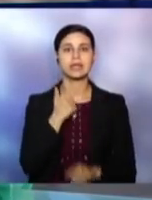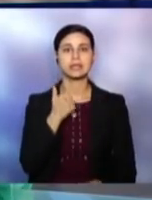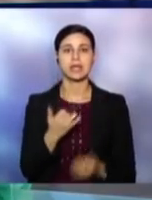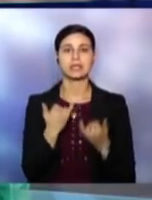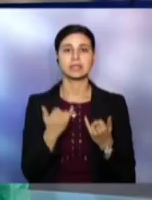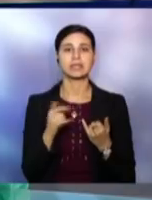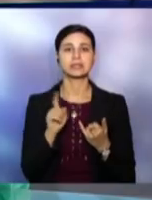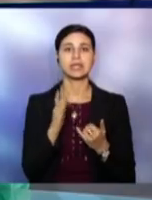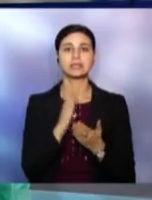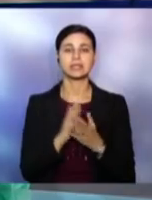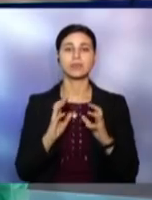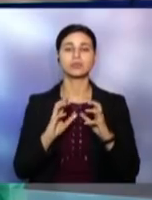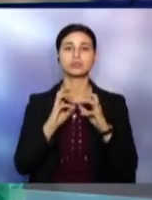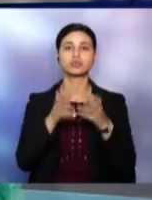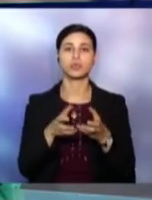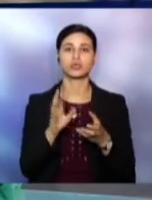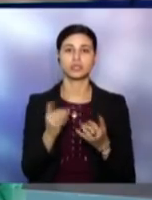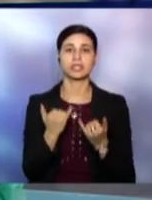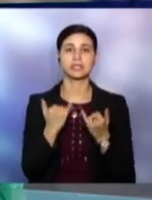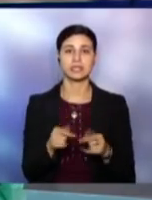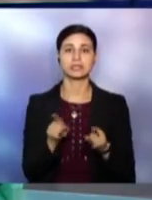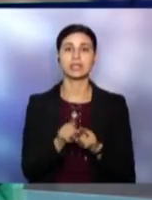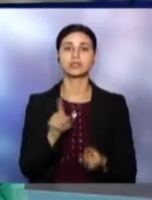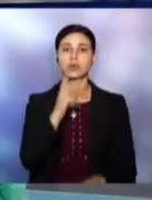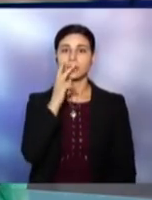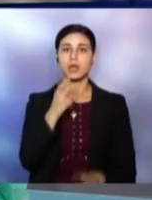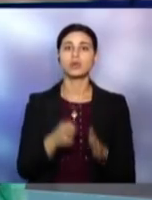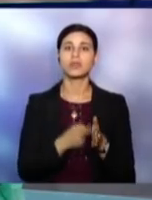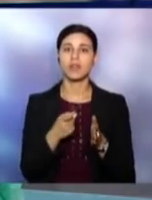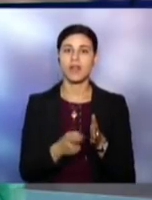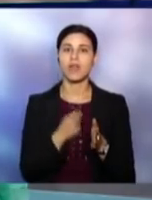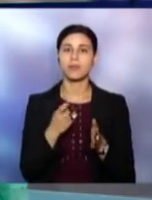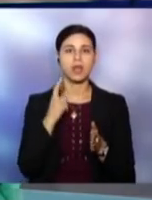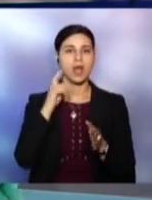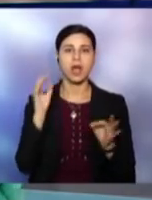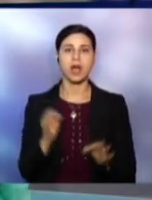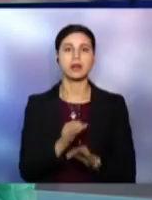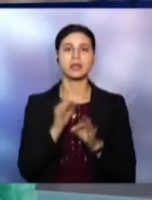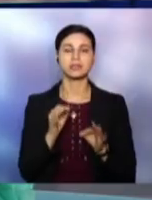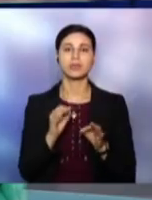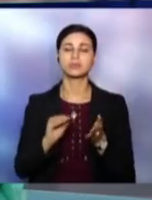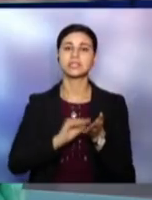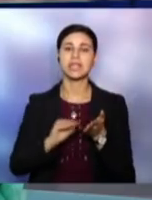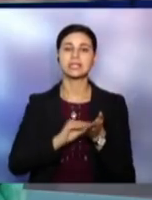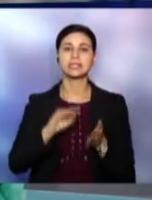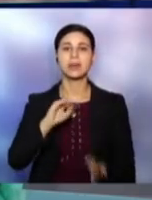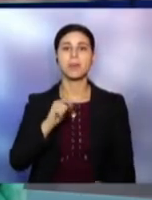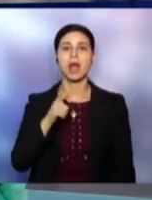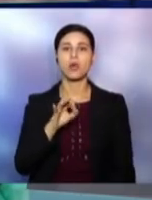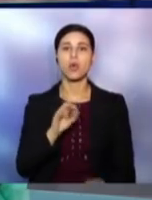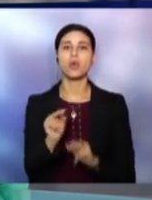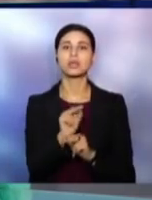დღეს, რაც არსებობს სოფლიოში, და თქვენ დღესაც რომ ნახოთ ვთქვათ კვლევები, არ არსებობს არც ერთი სტატია